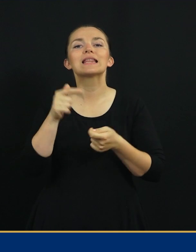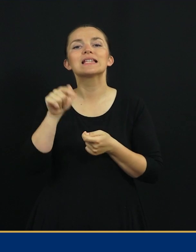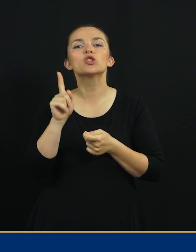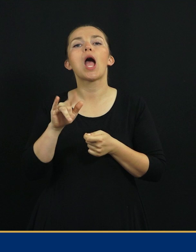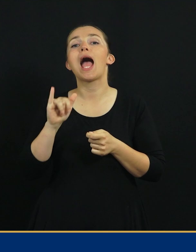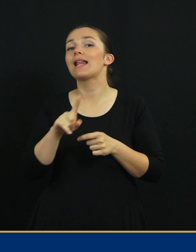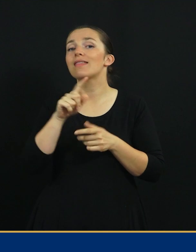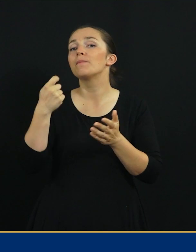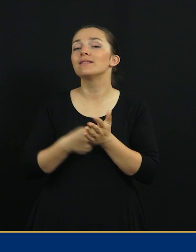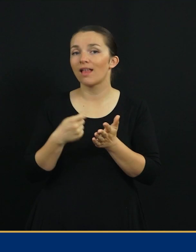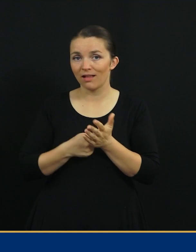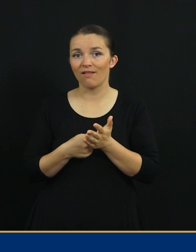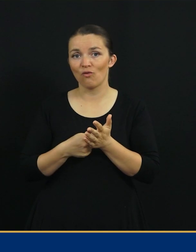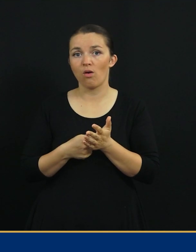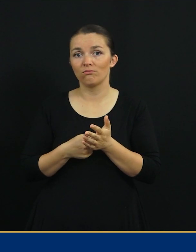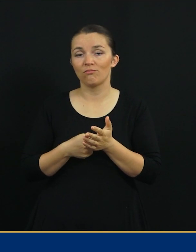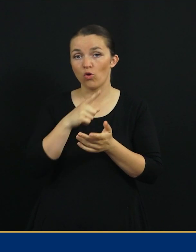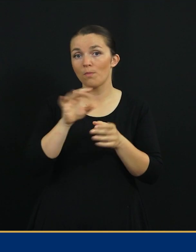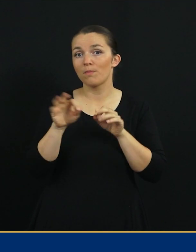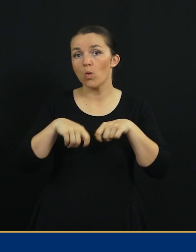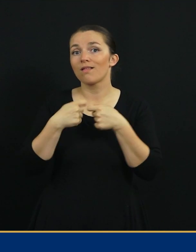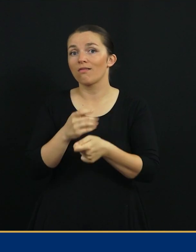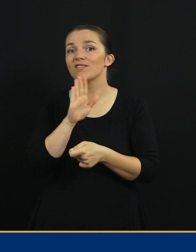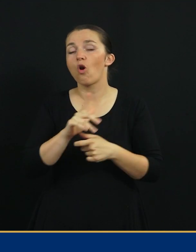je neprecenljivo, svoje življenje.